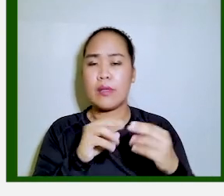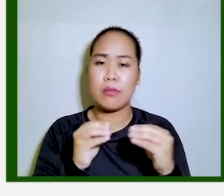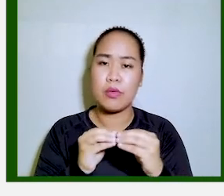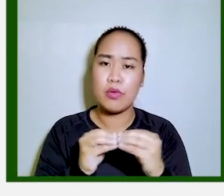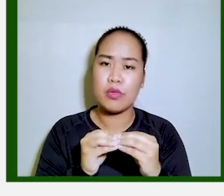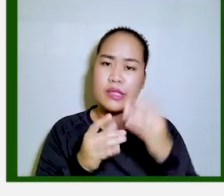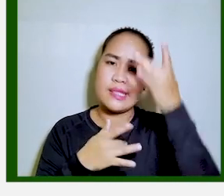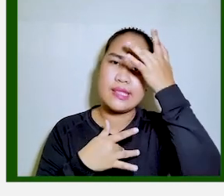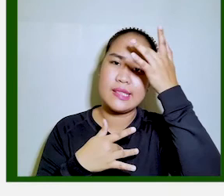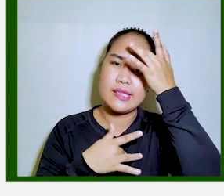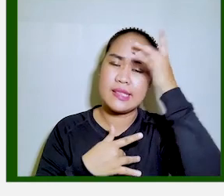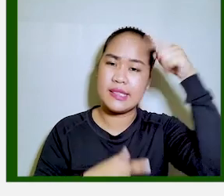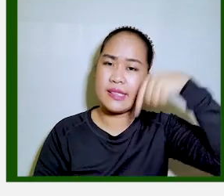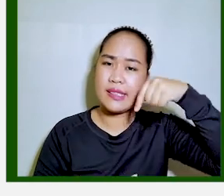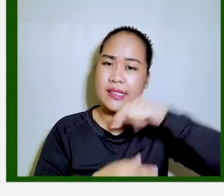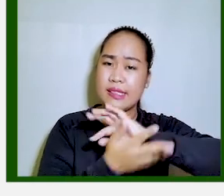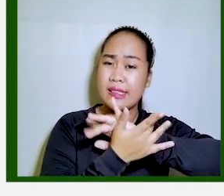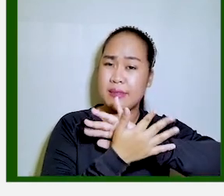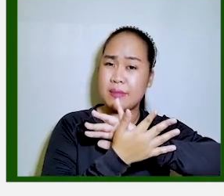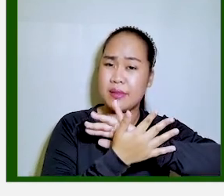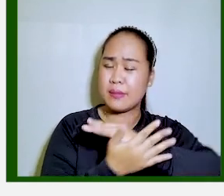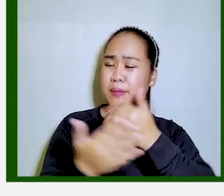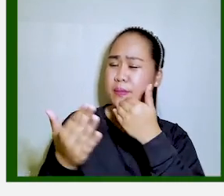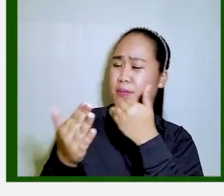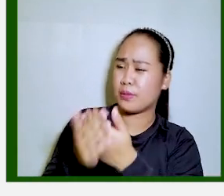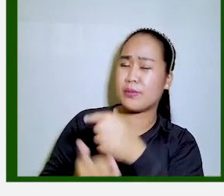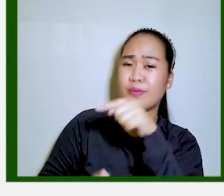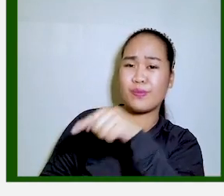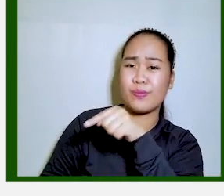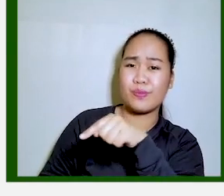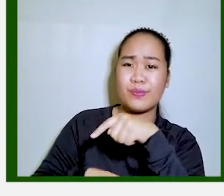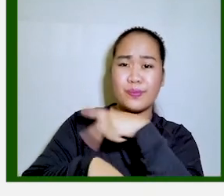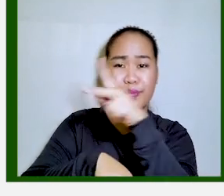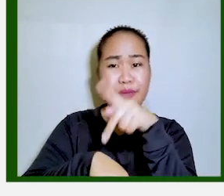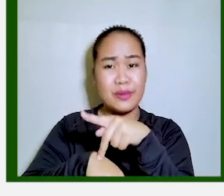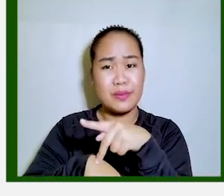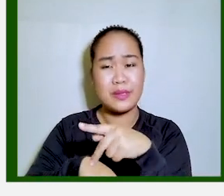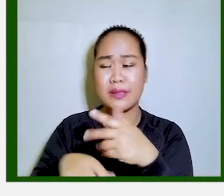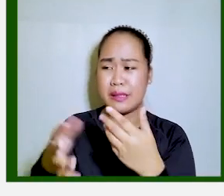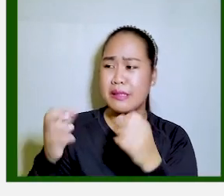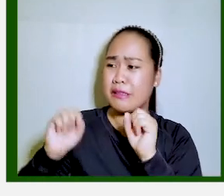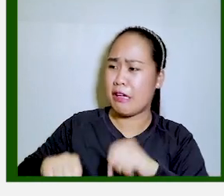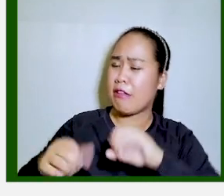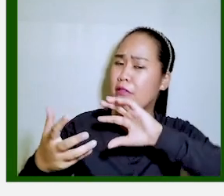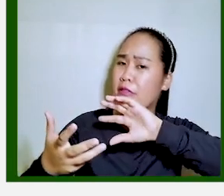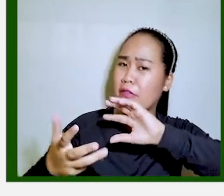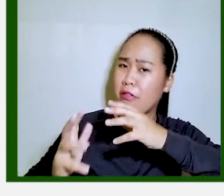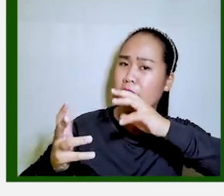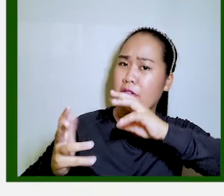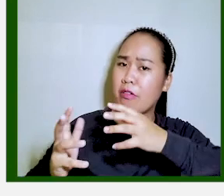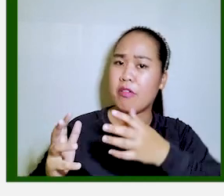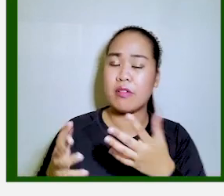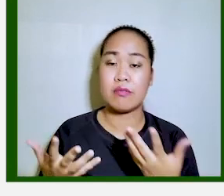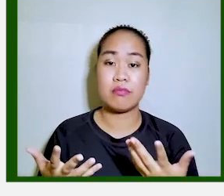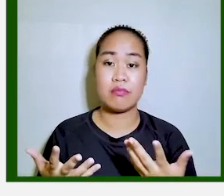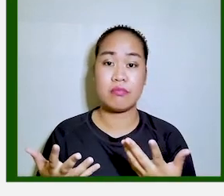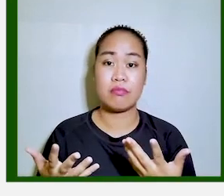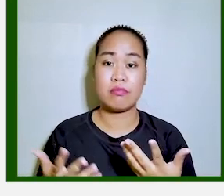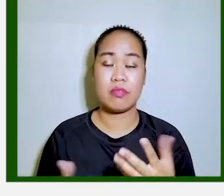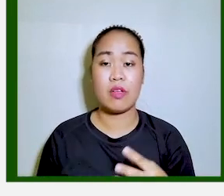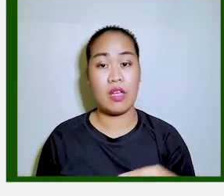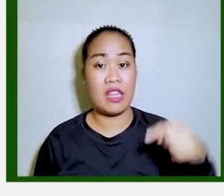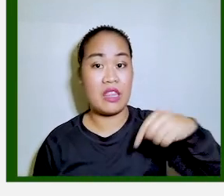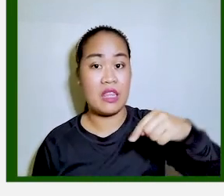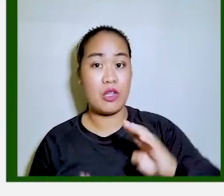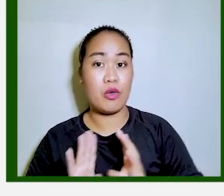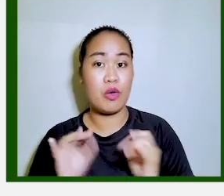ng COVID-19 dito. Mabuti pa dyan, no, kahit papano ay controlled pa rin, no. Well, sa atin, no, sa